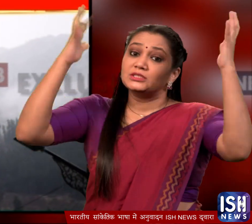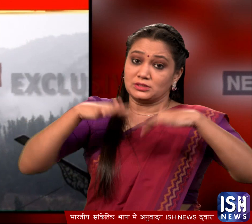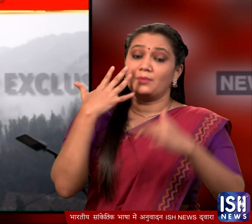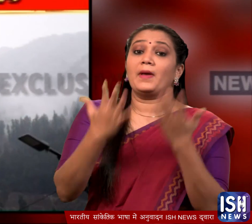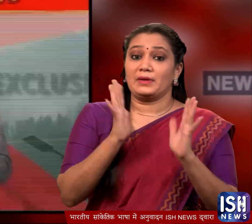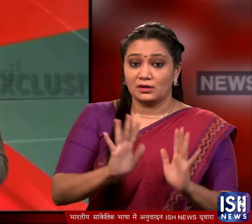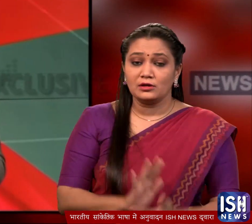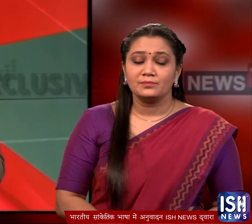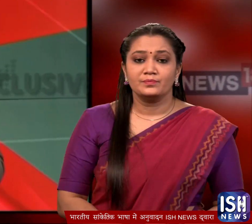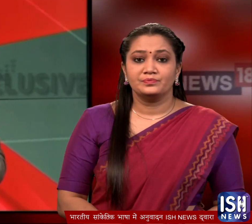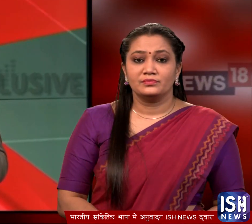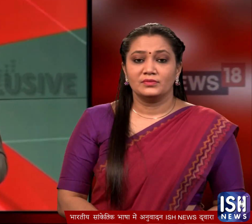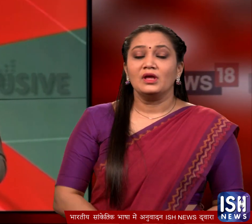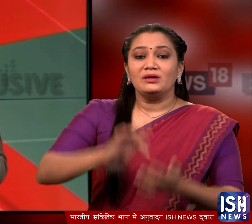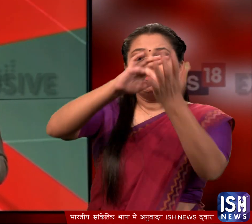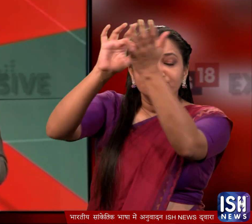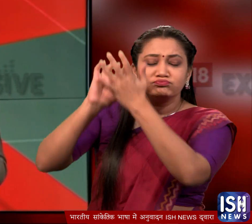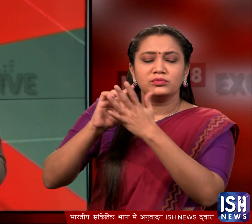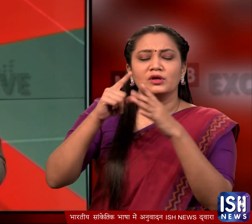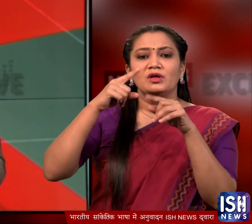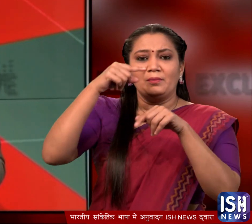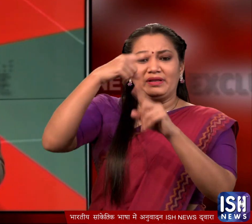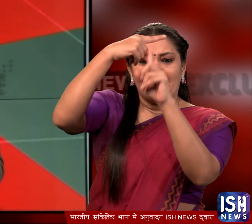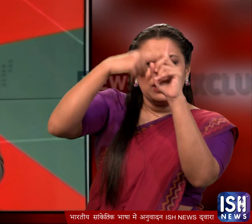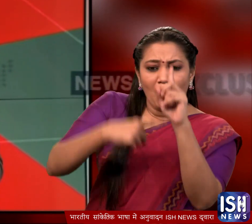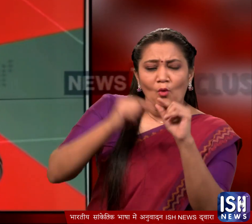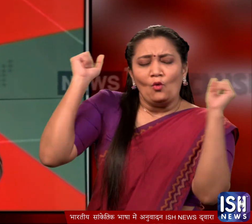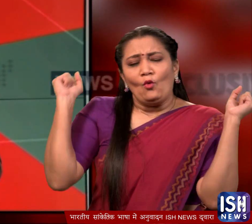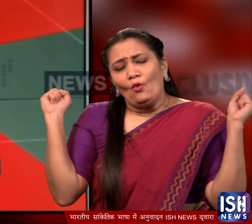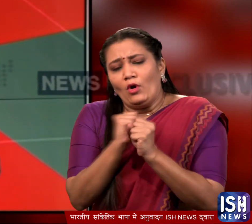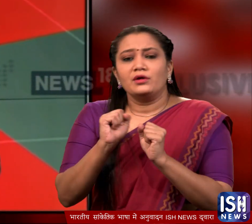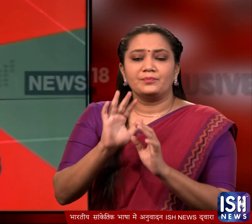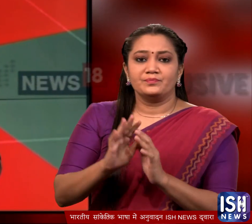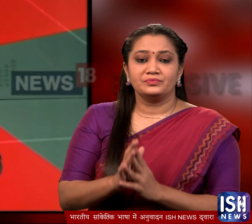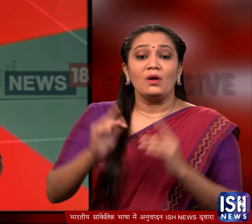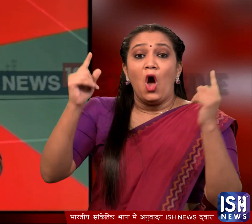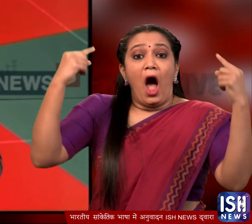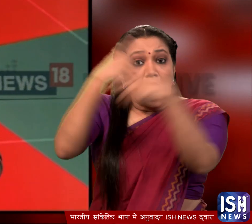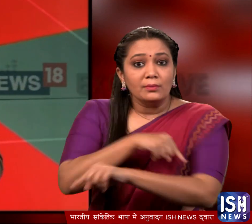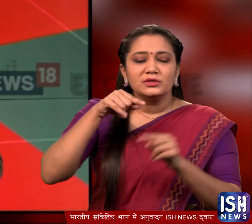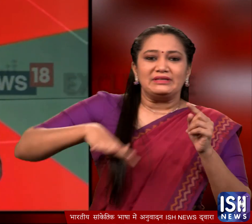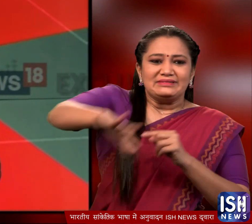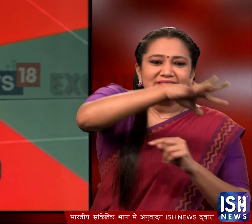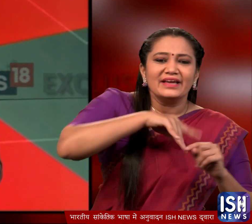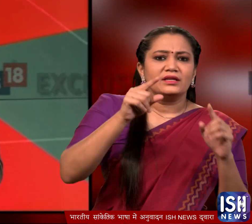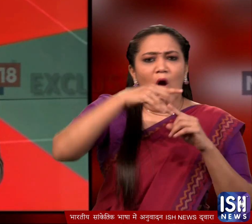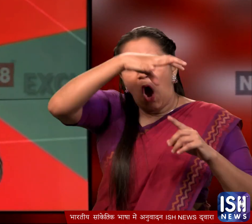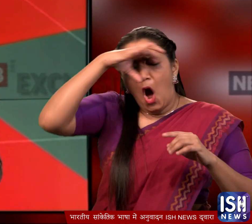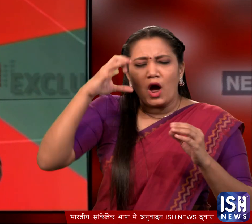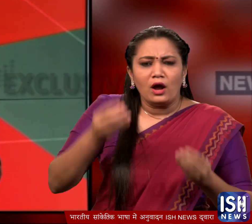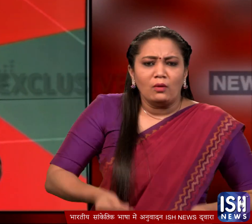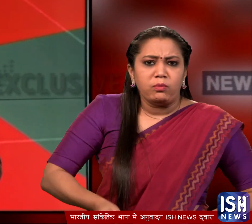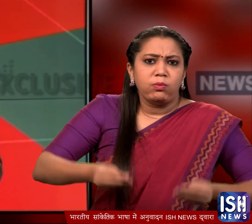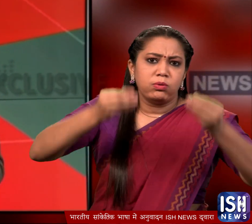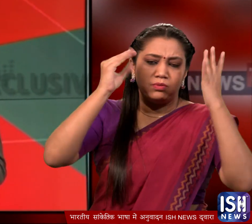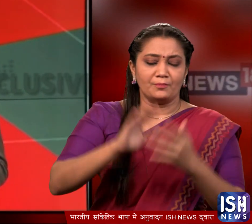गिर सकती है, जिसका मतलब यह है कि उन इलाकों के तापमान में काफ़ी गिरावट आ सकती है। लेकिन इसके ठीक उलट मैदानी इलाकों में गर्मी ने लोगों को झुलसाना